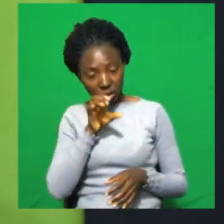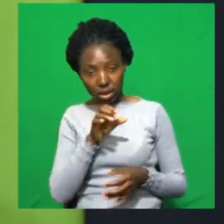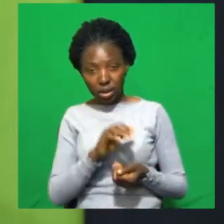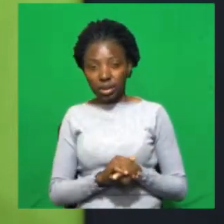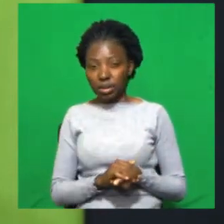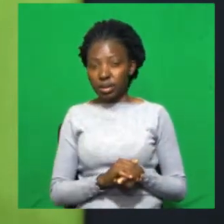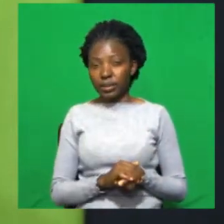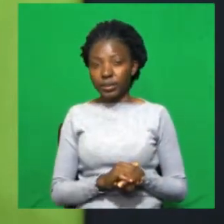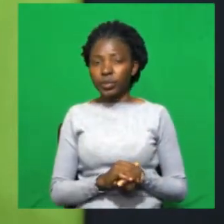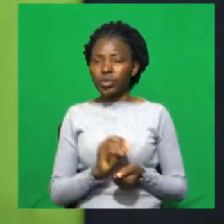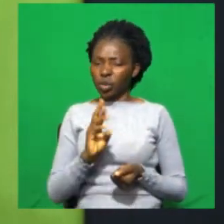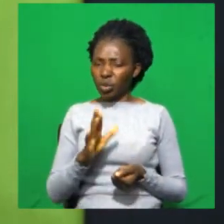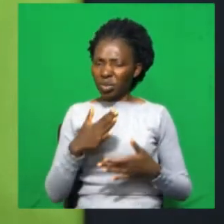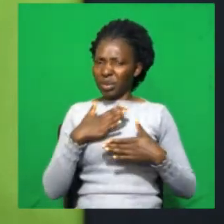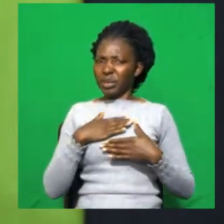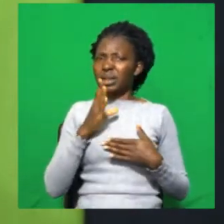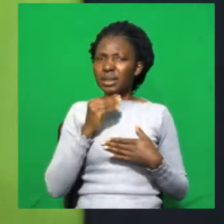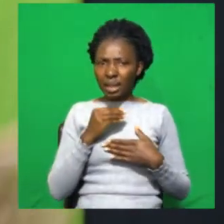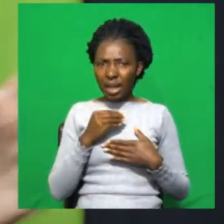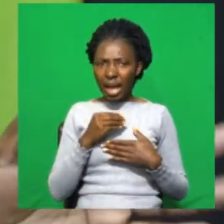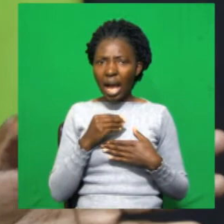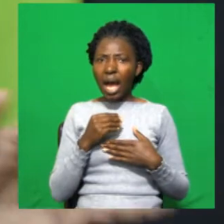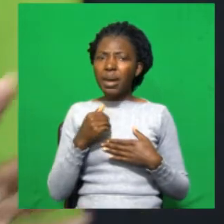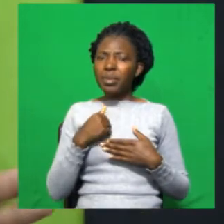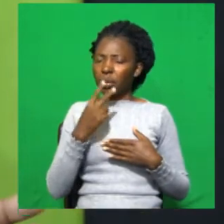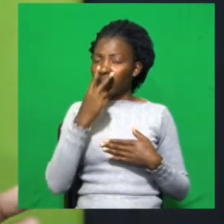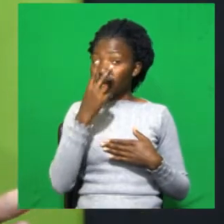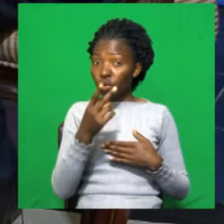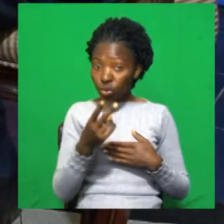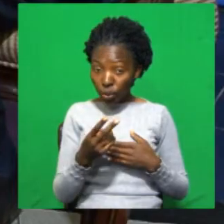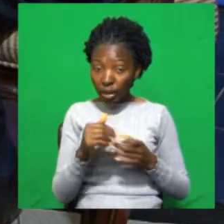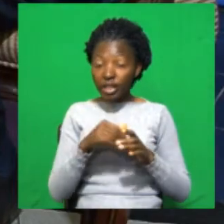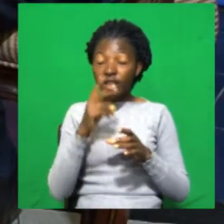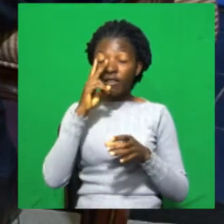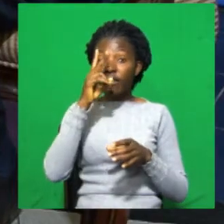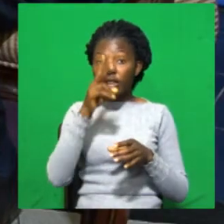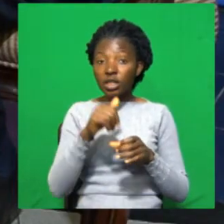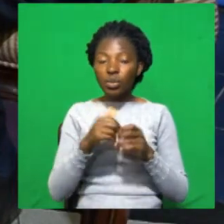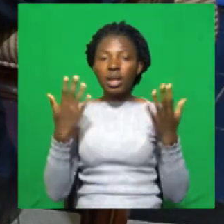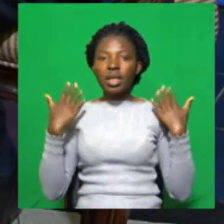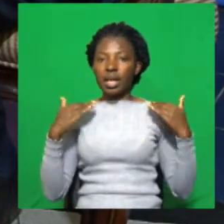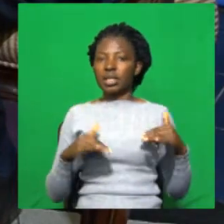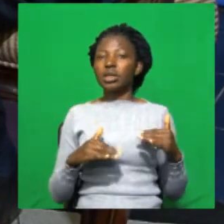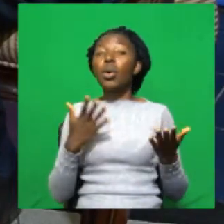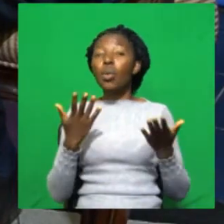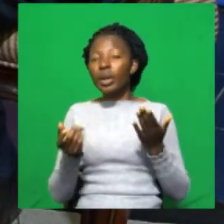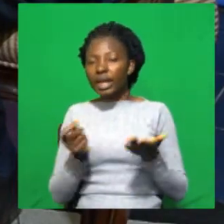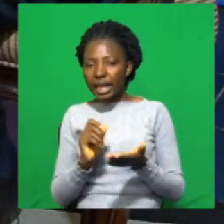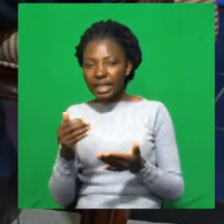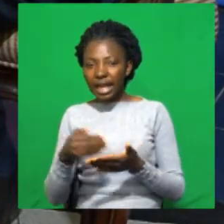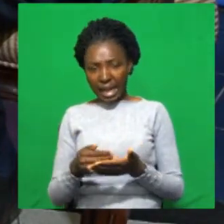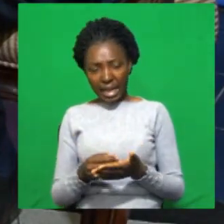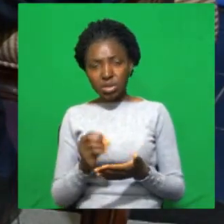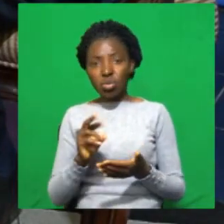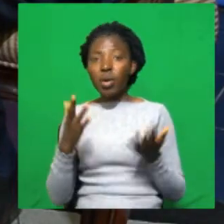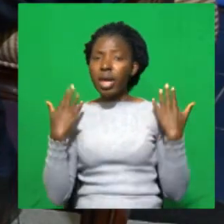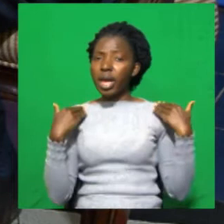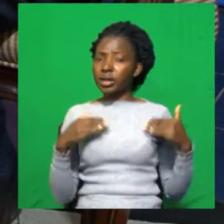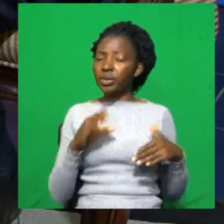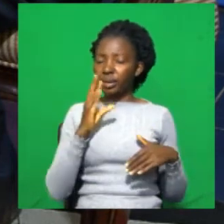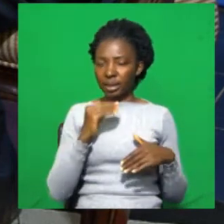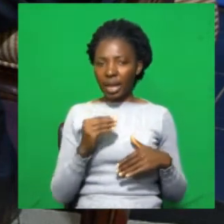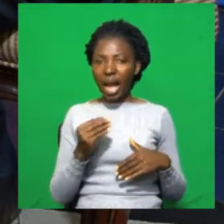kuti munhu akaruka akuzoti ndine zvandakaratidzwa nengirozi, hanzi even pakanyorwa tsamba kana pakaita mutumwa inoti